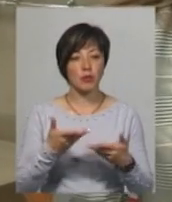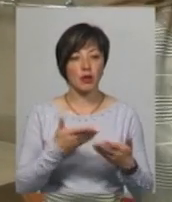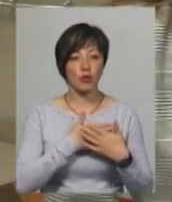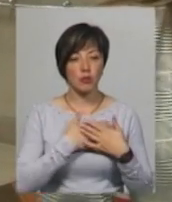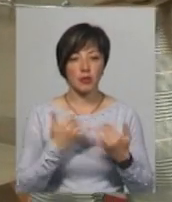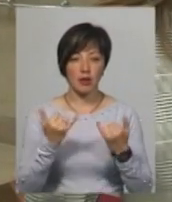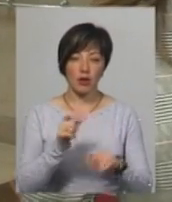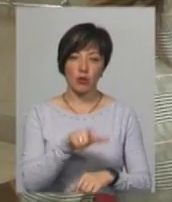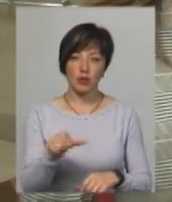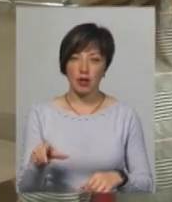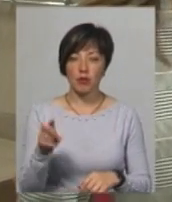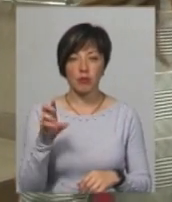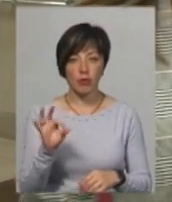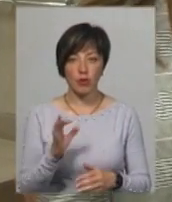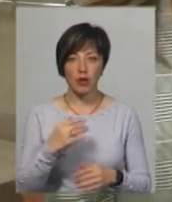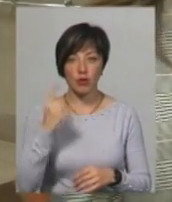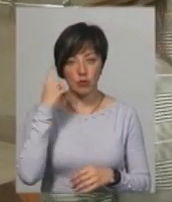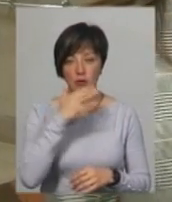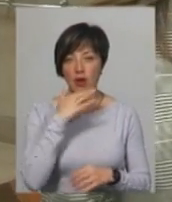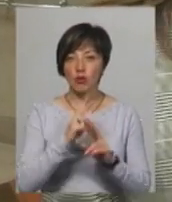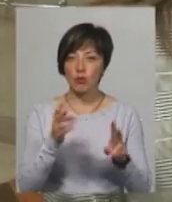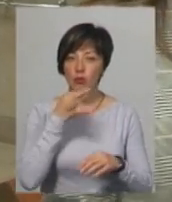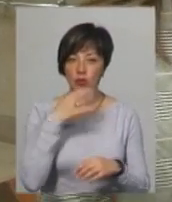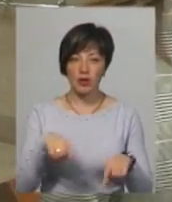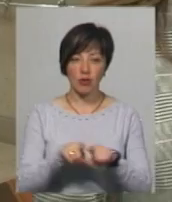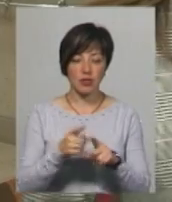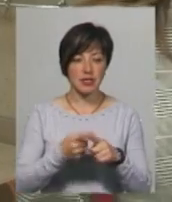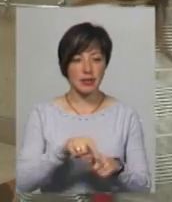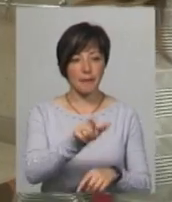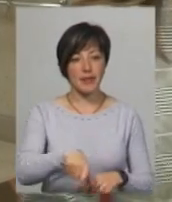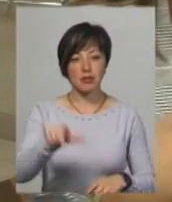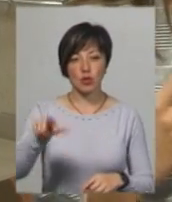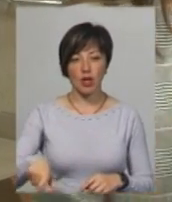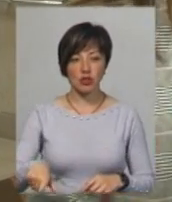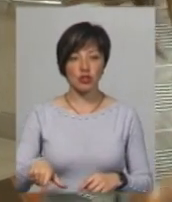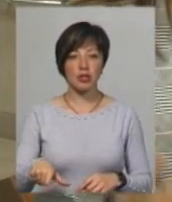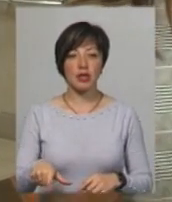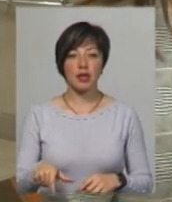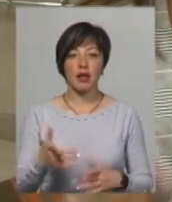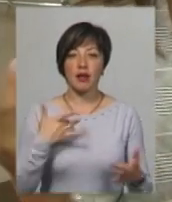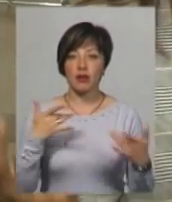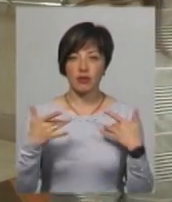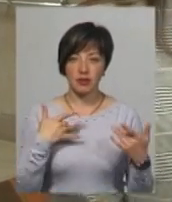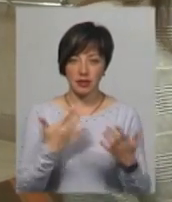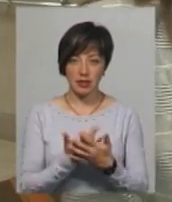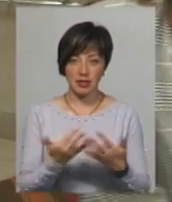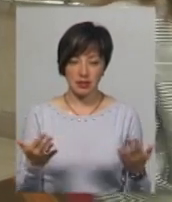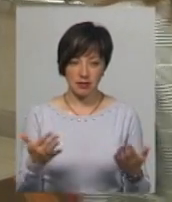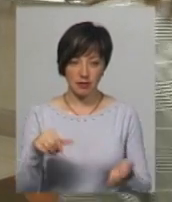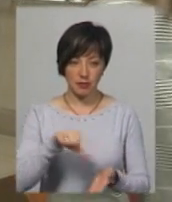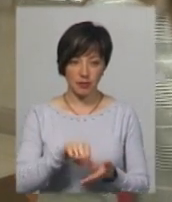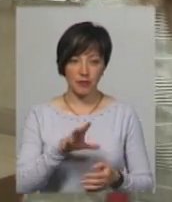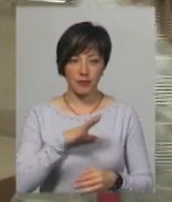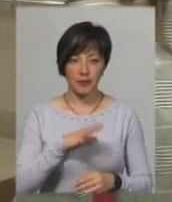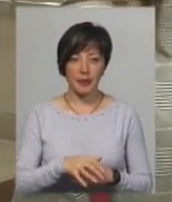для людей. Тому що, я думаю, багато кому подобаються також ці персонажі, які грали в різних ролі.